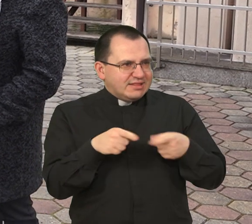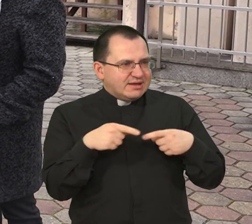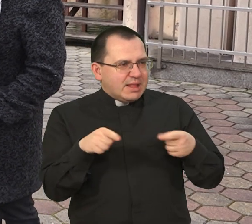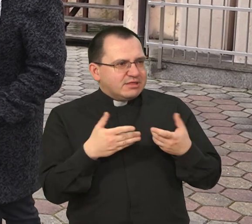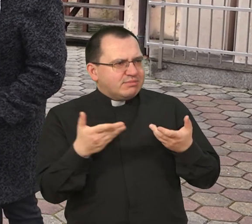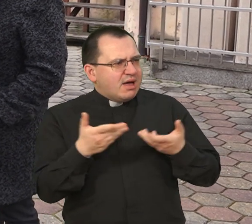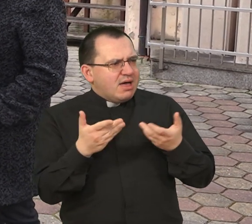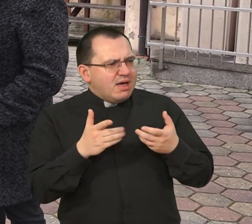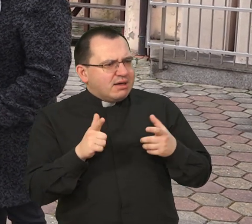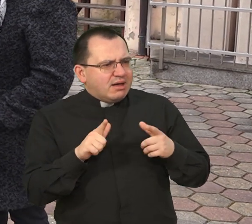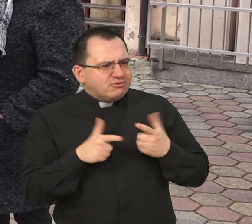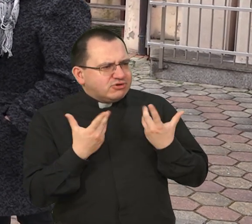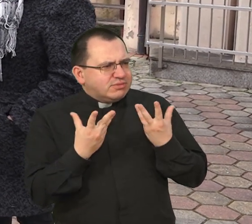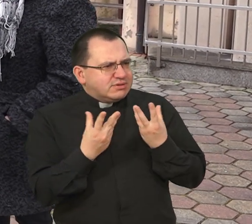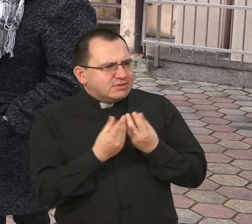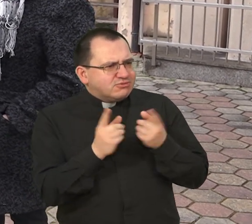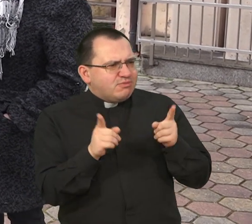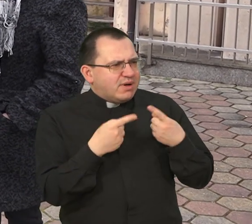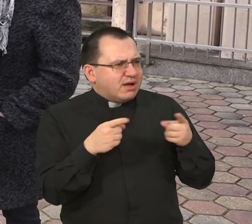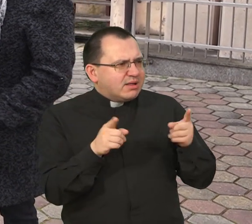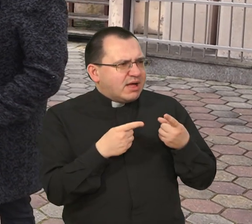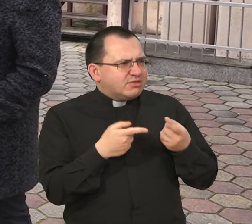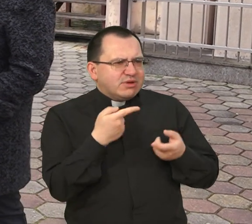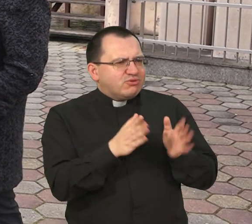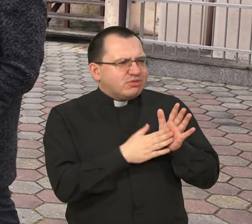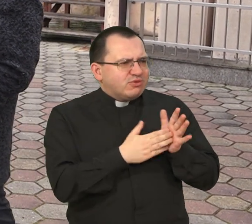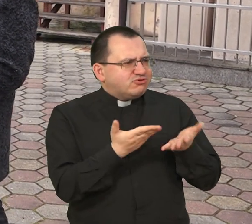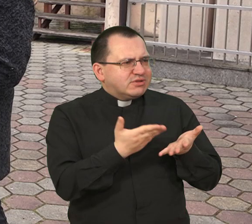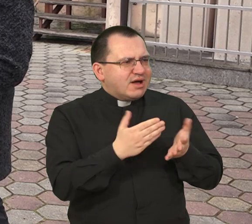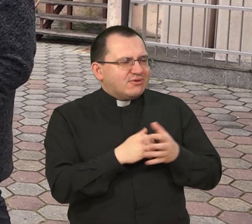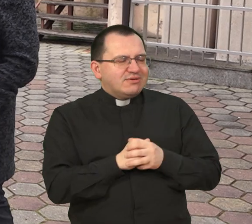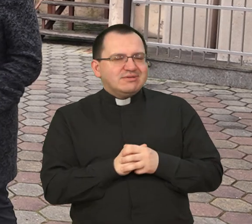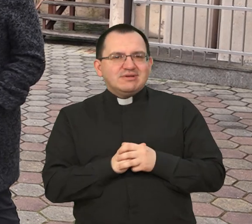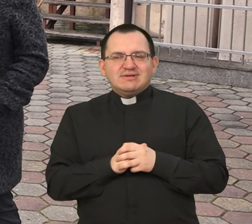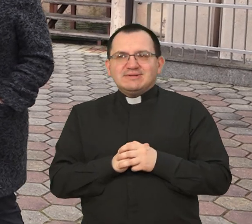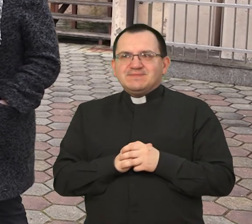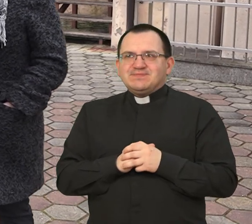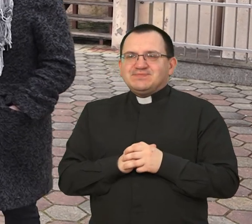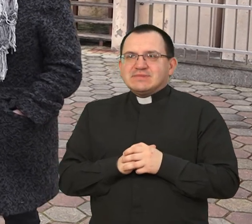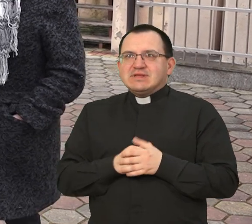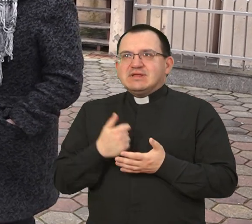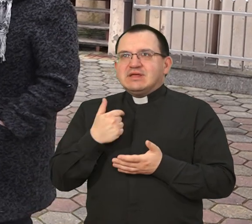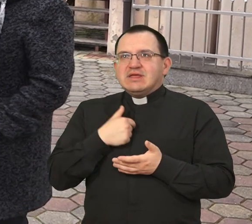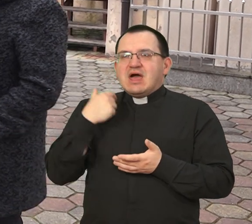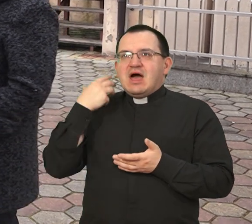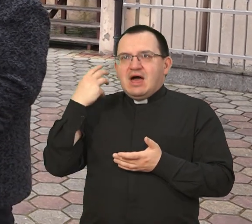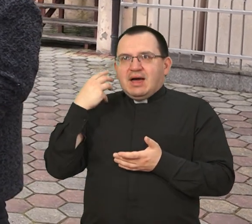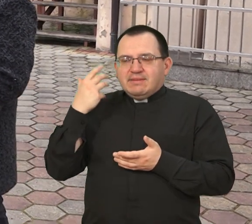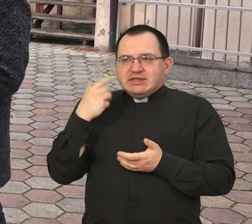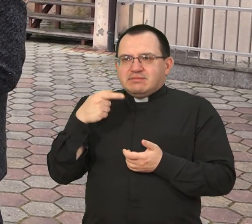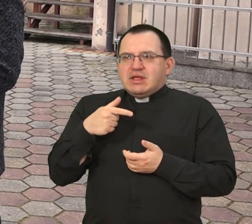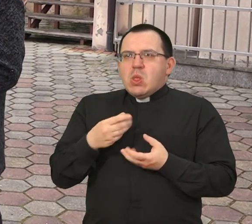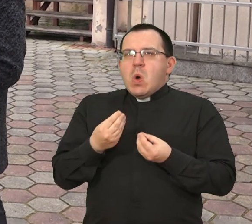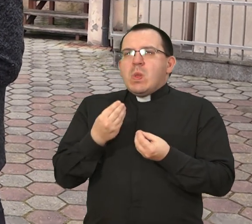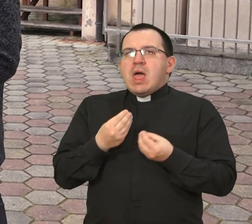kako je živjeti uz glazbu, s glazbom i to svjedočiti? Pa mislim da je to